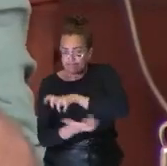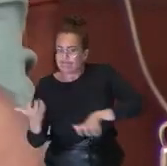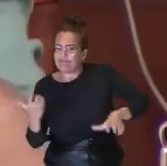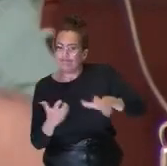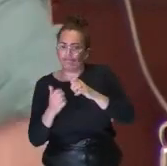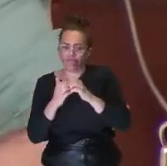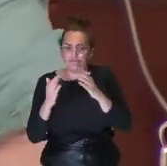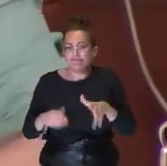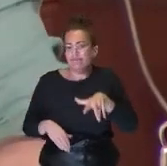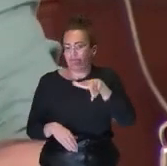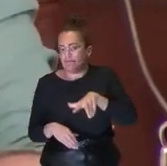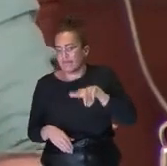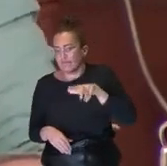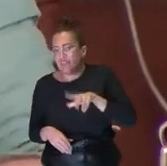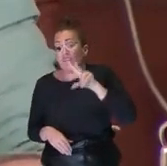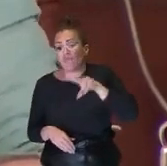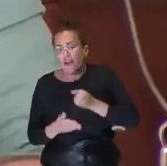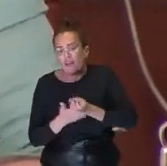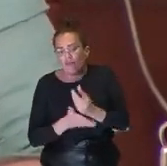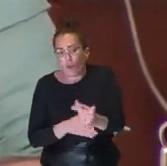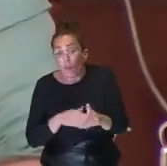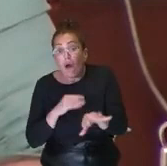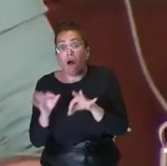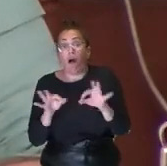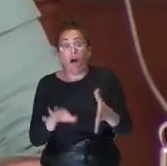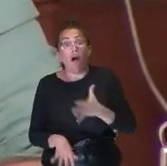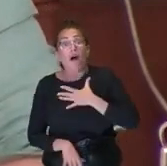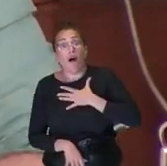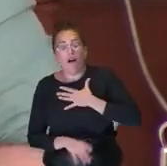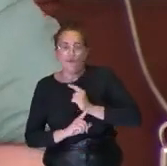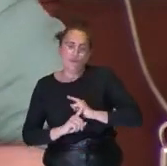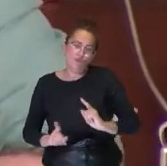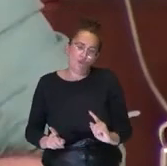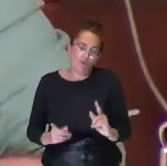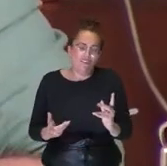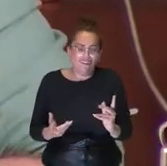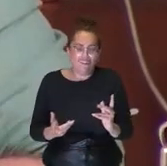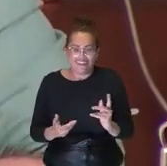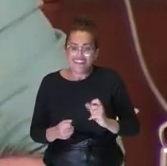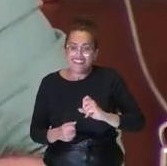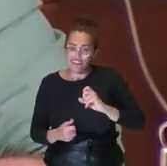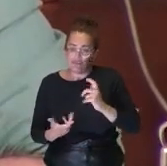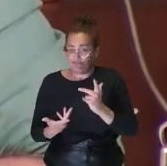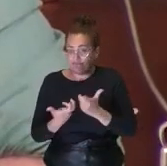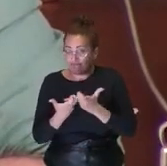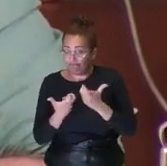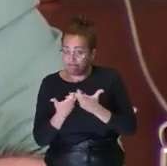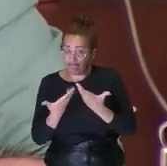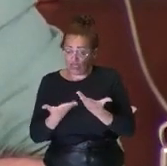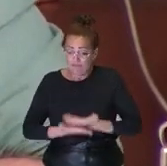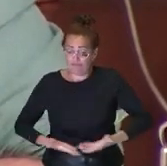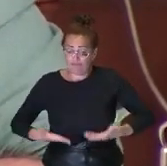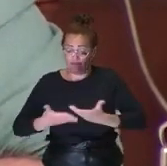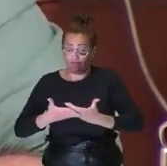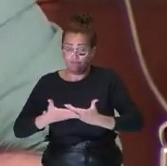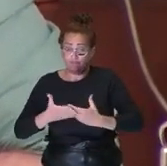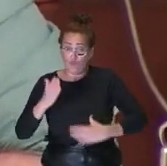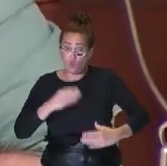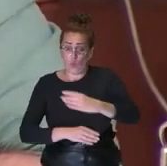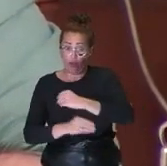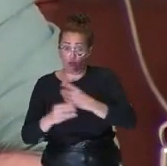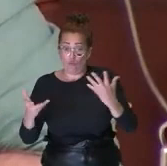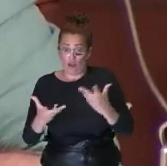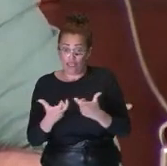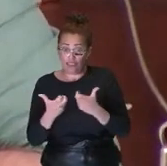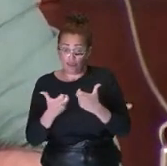Je pense que vous apprenez rien, vous avez tous suivi ça. Mais quelle est la réalité à laquelle on est confronté aujourd'hui? Concernant